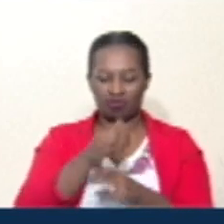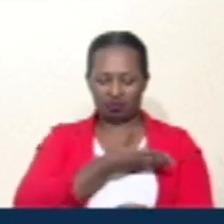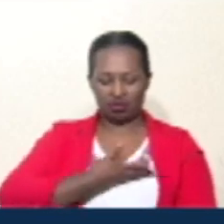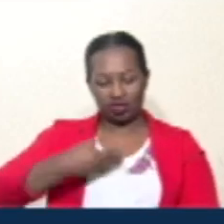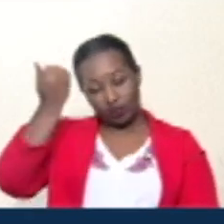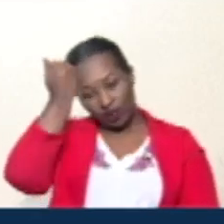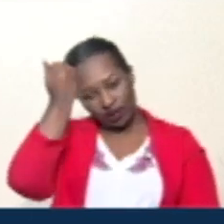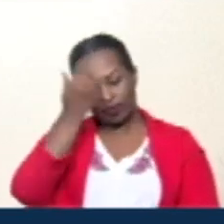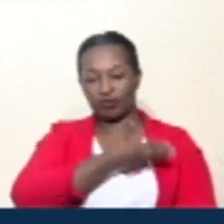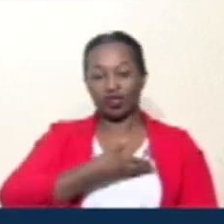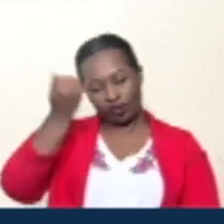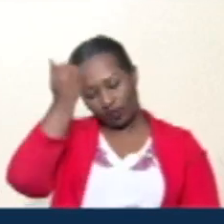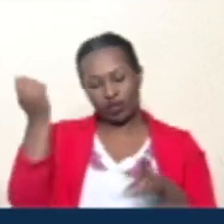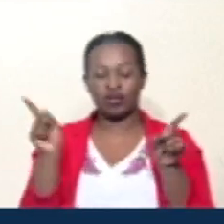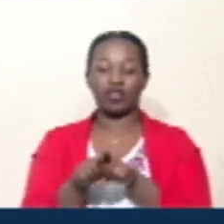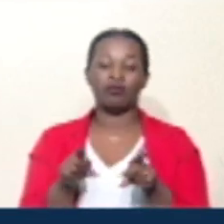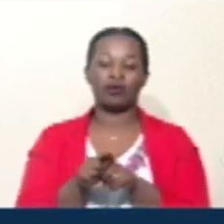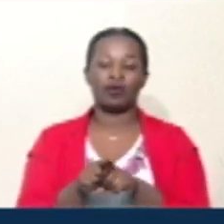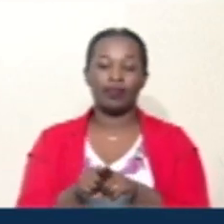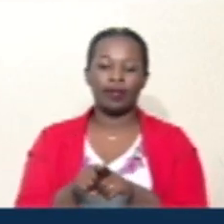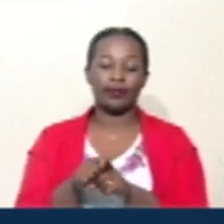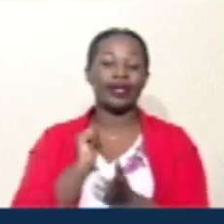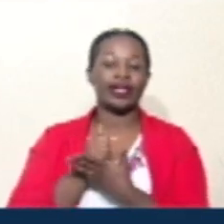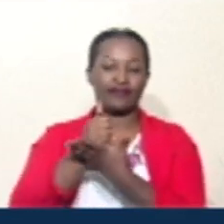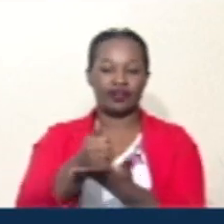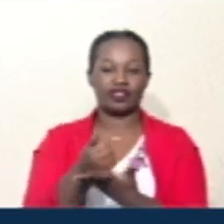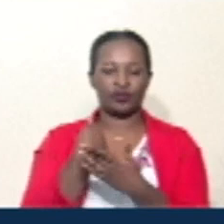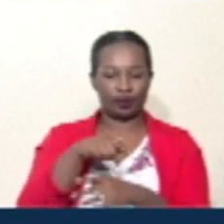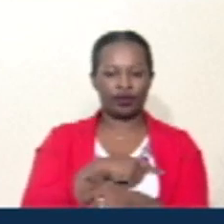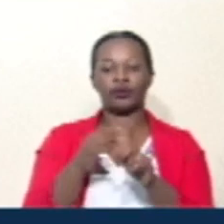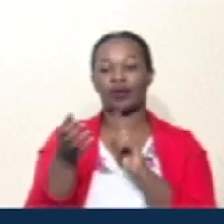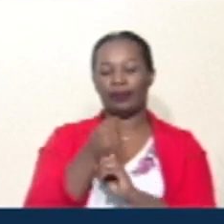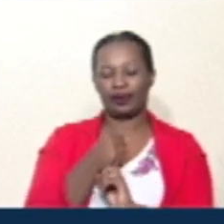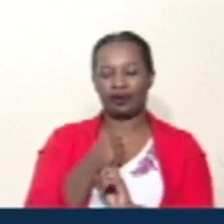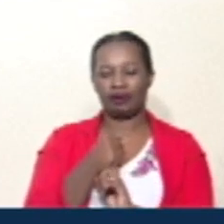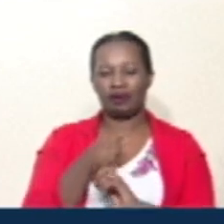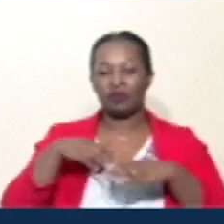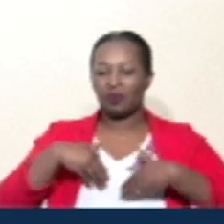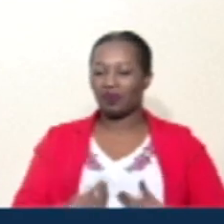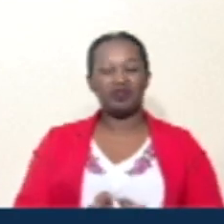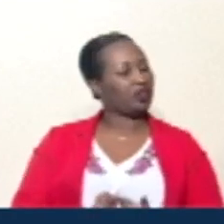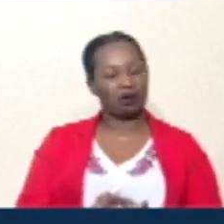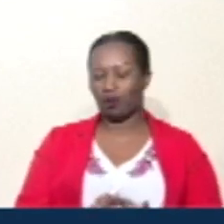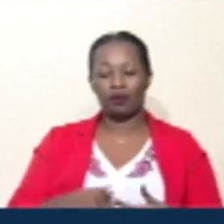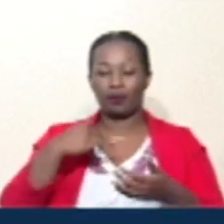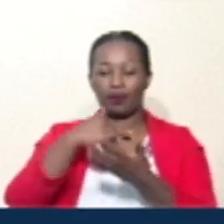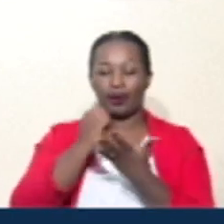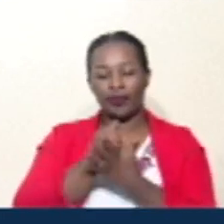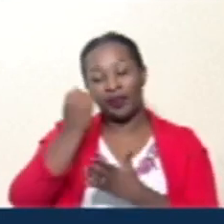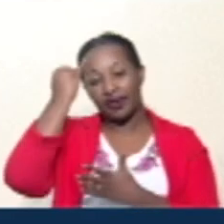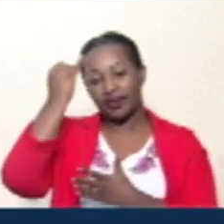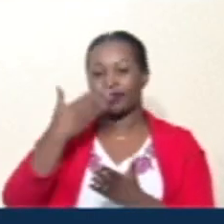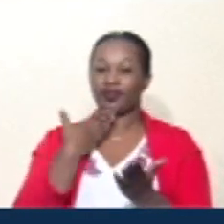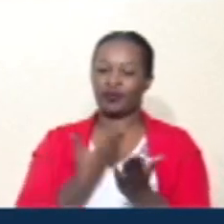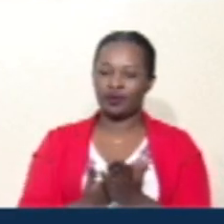Ubwishingizi bwa mituweli nabwo bukagira icyo bubikoraho, tukajya tubibona nta mvune, kuko ni igitekerezo